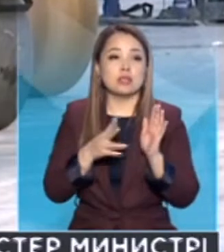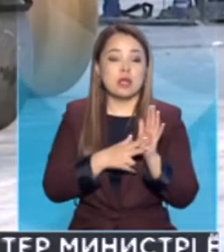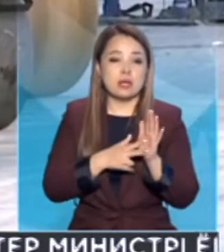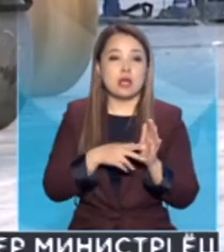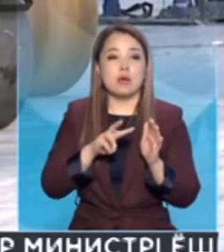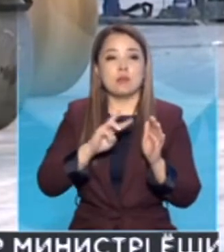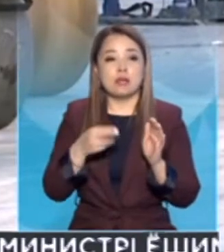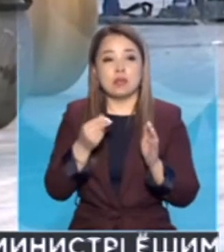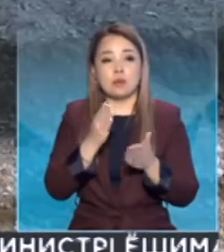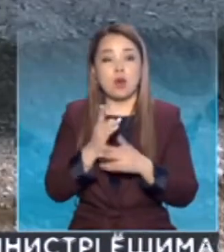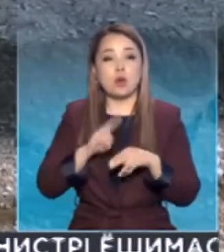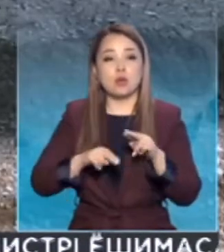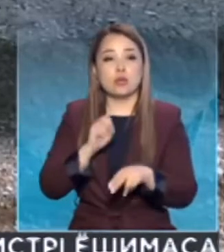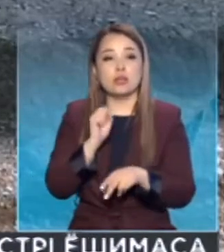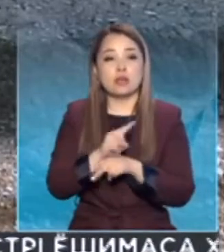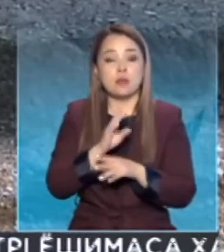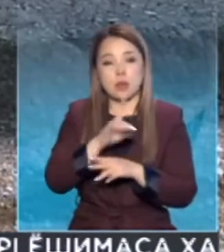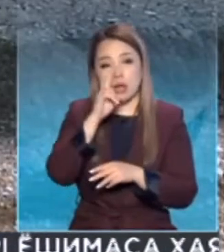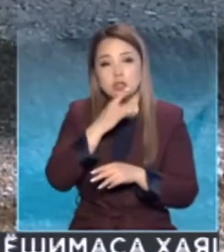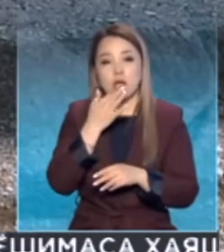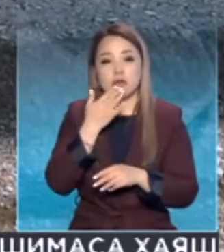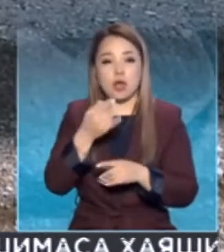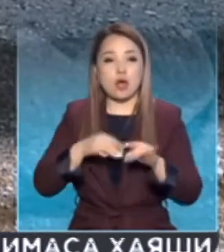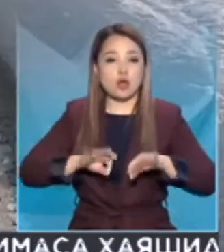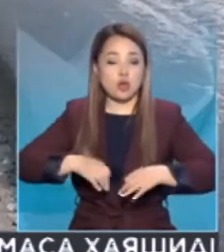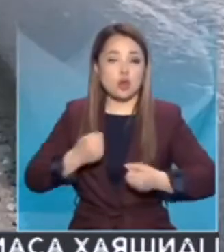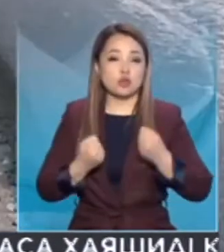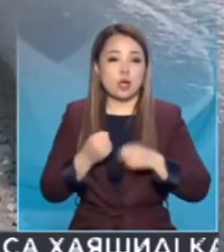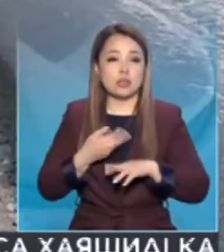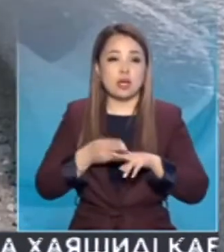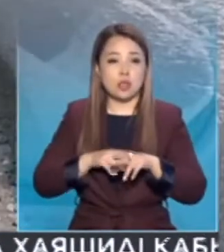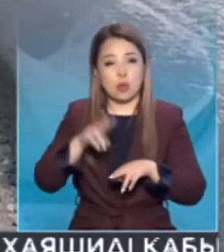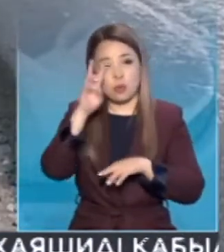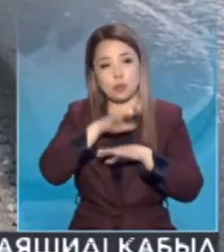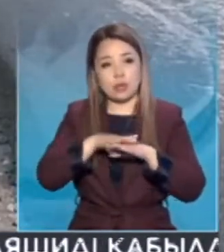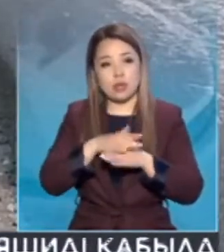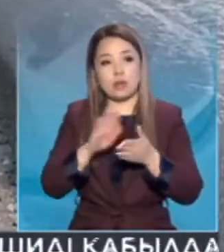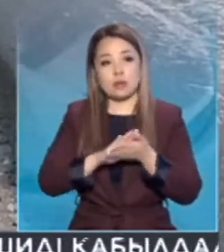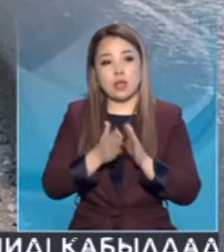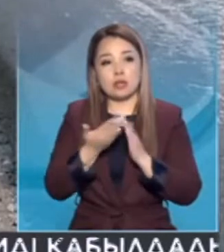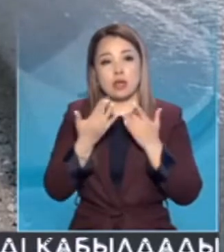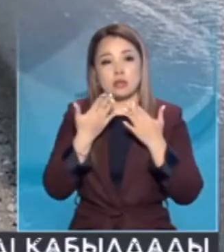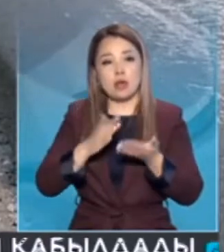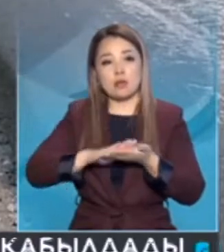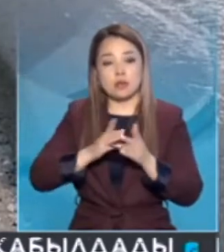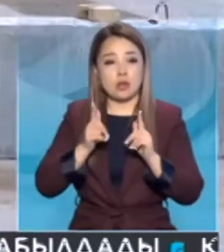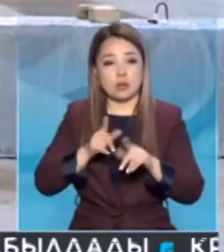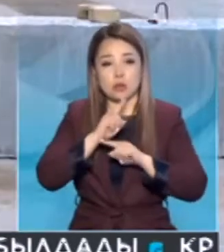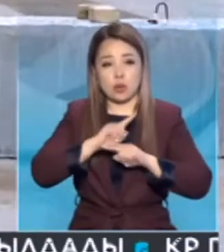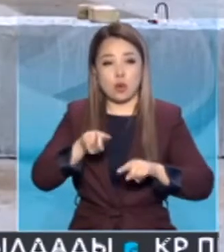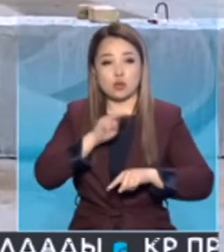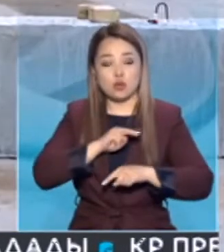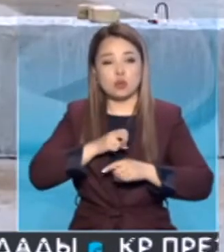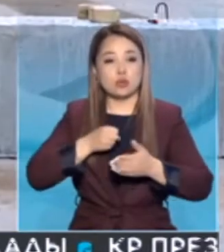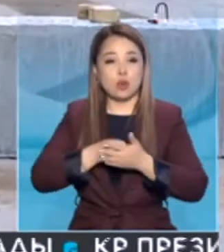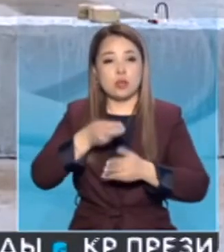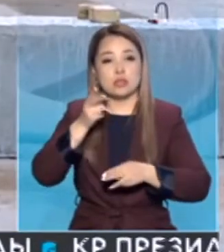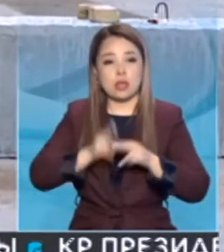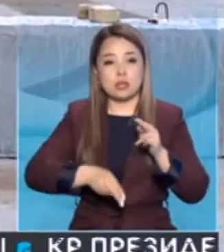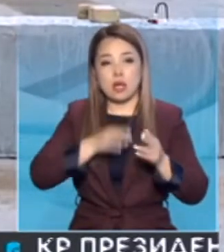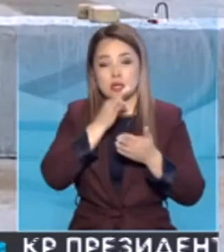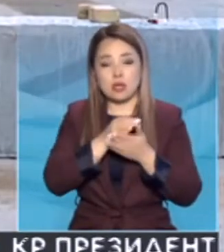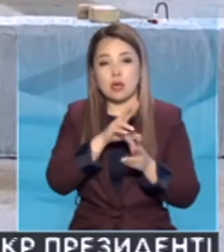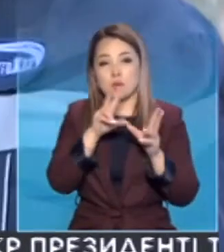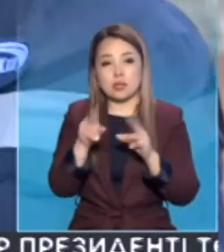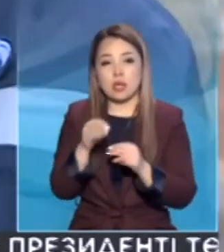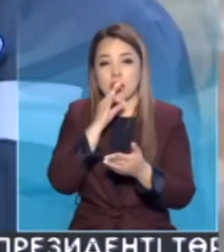Құрылысқа тапсырыс беруші Қазавтожол ұлттық компаниясының өкілдері, егер үкіметтік деңгейде мердігерлердің талабы мақұлданбаса, олар жұмысты соңына дейін бітіруге